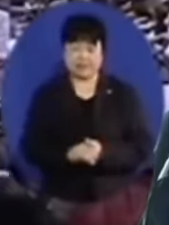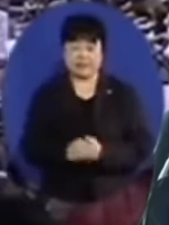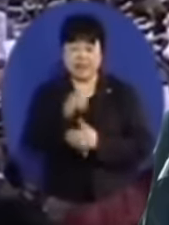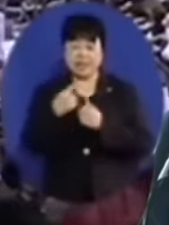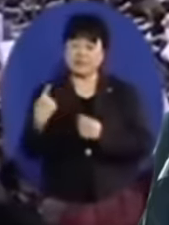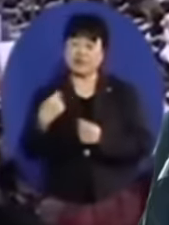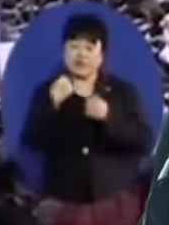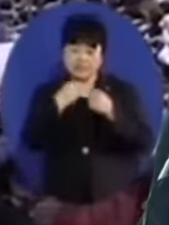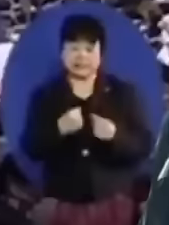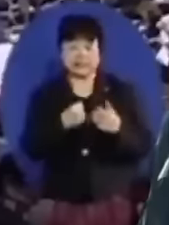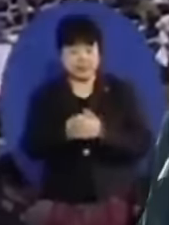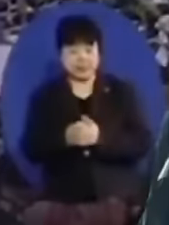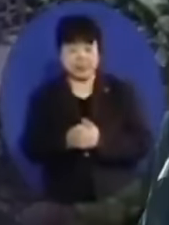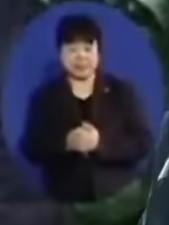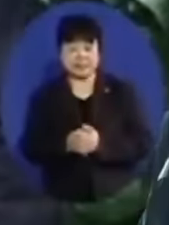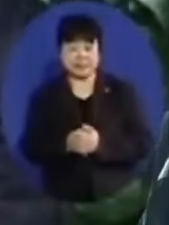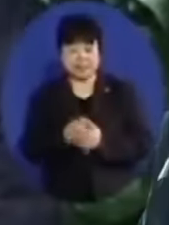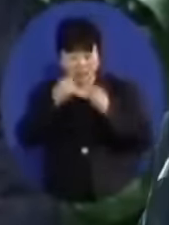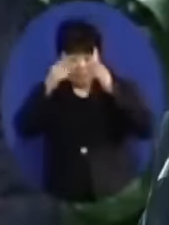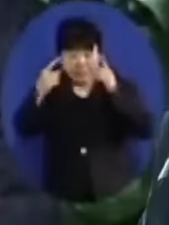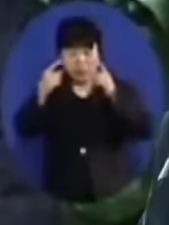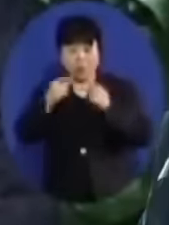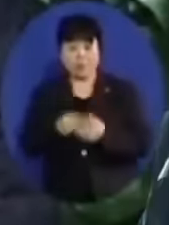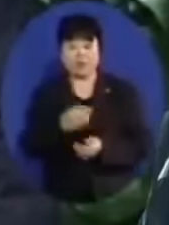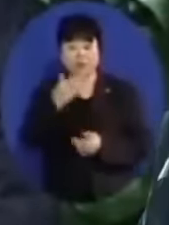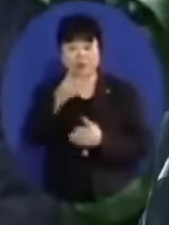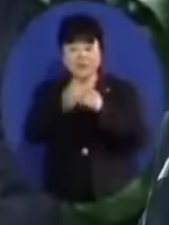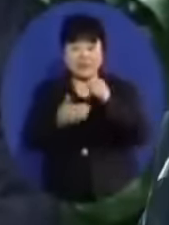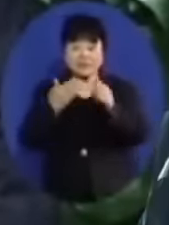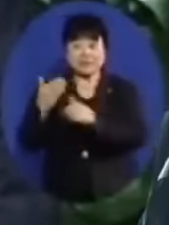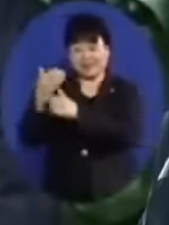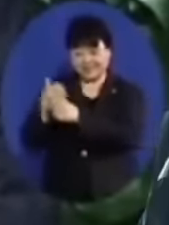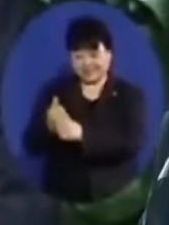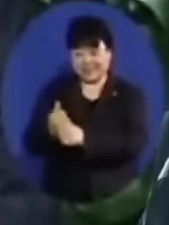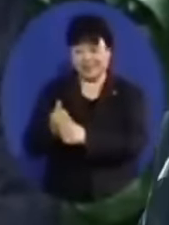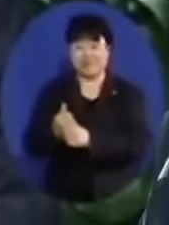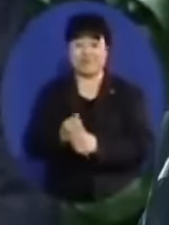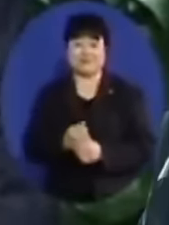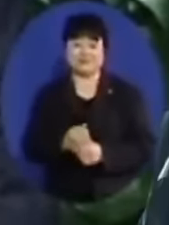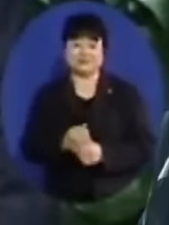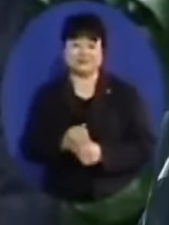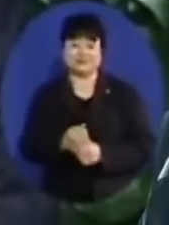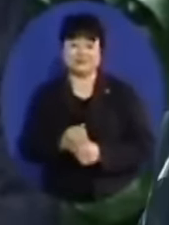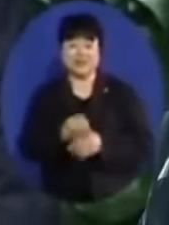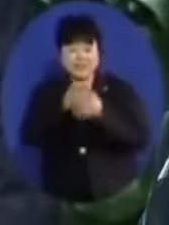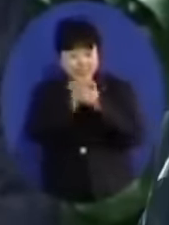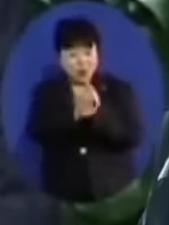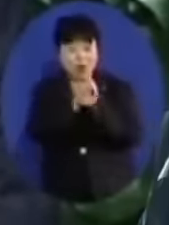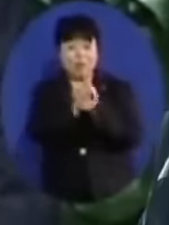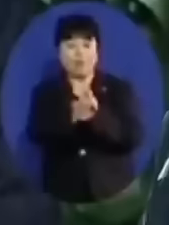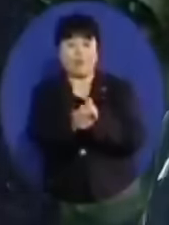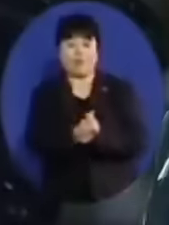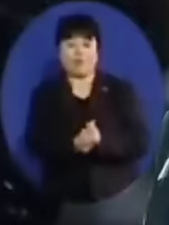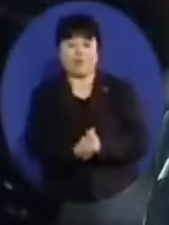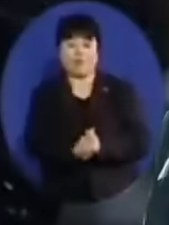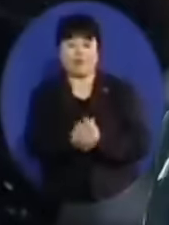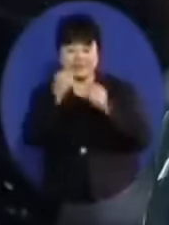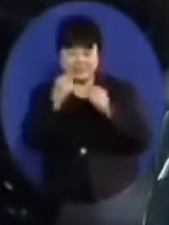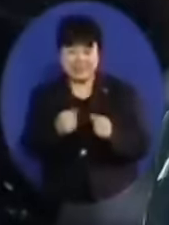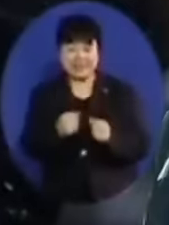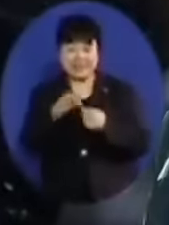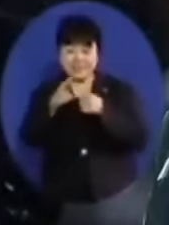계신 사람으로 자각하고 여러분이 하나님께 의지하고 기도하고